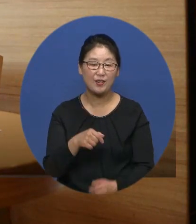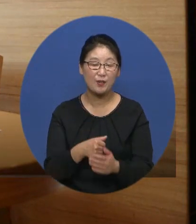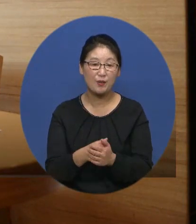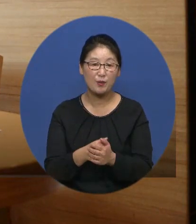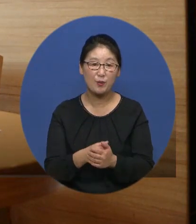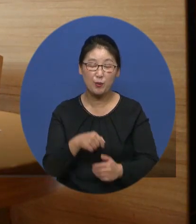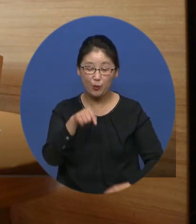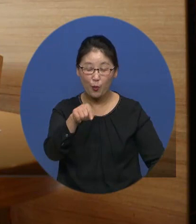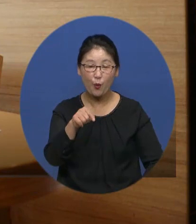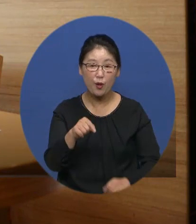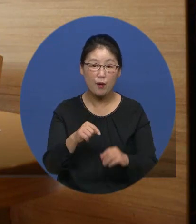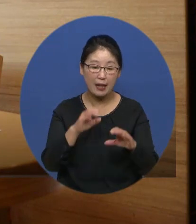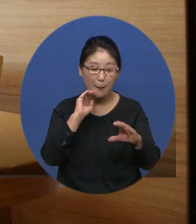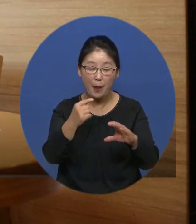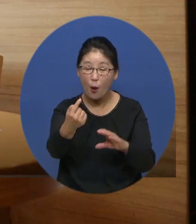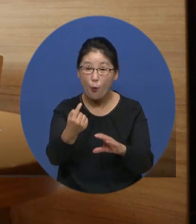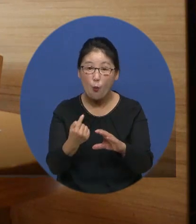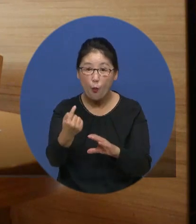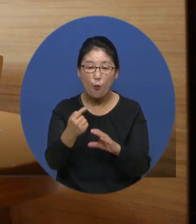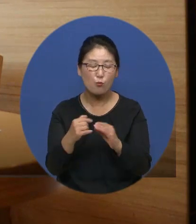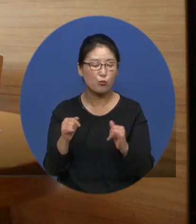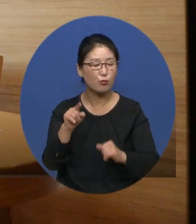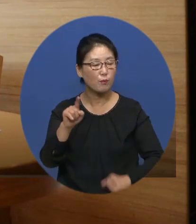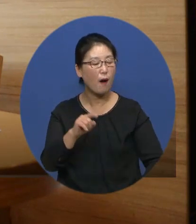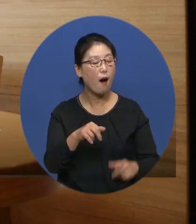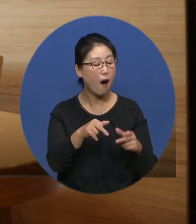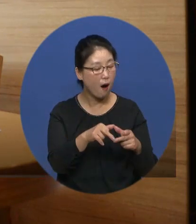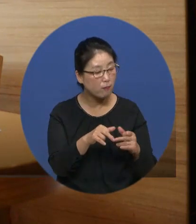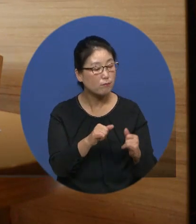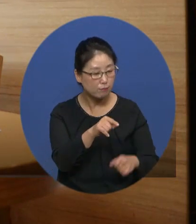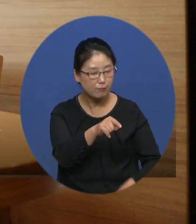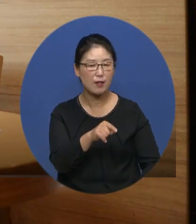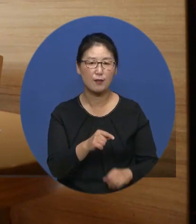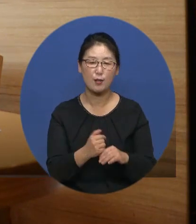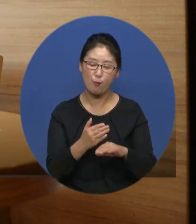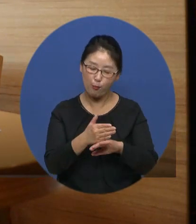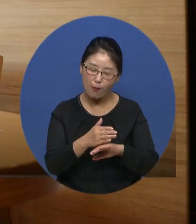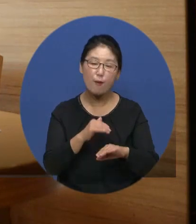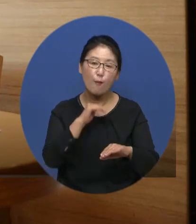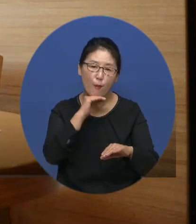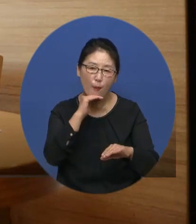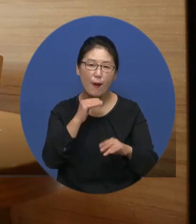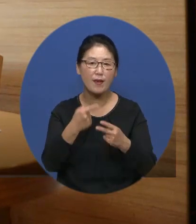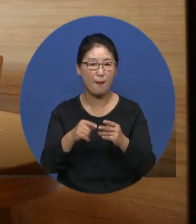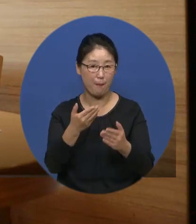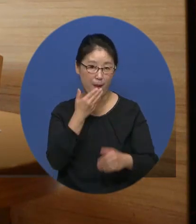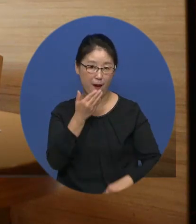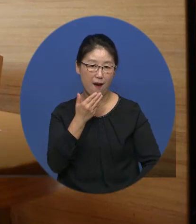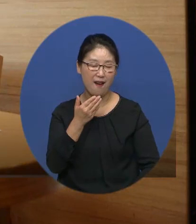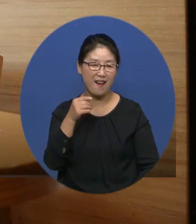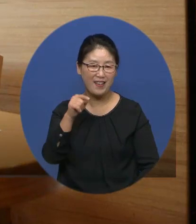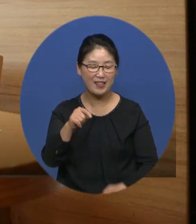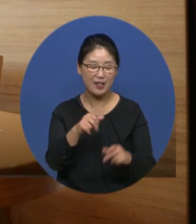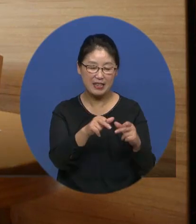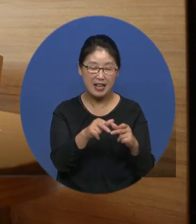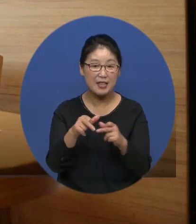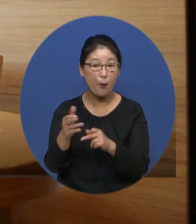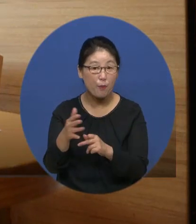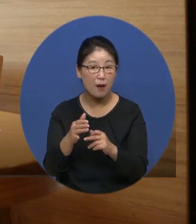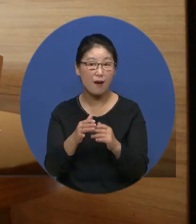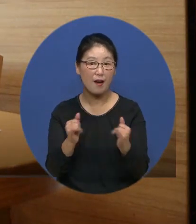걸 알고 있기 때문에 기다려주는 여유가 있고, 그래서 장애인과 비장애인들 사이에서 어떤 교감이 생기는 그런 장소예요.